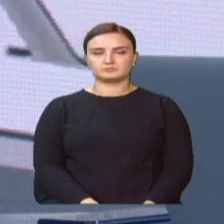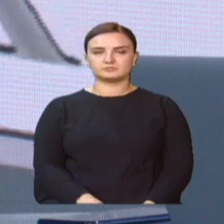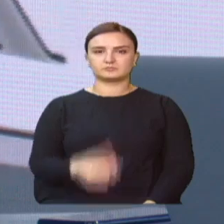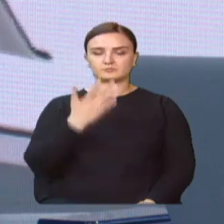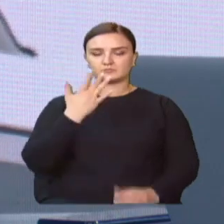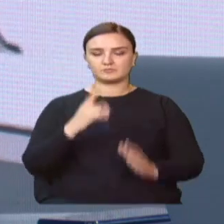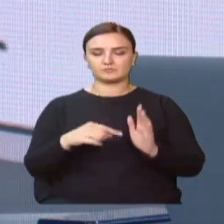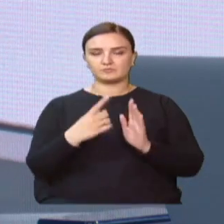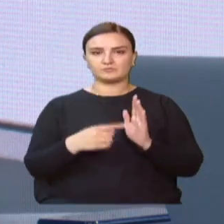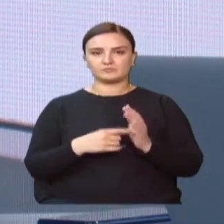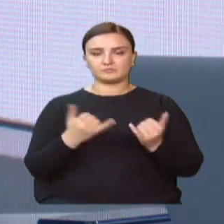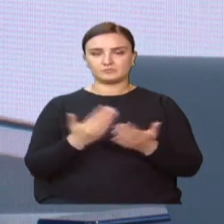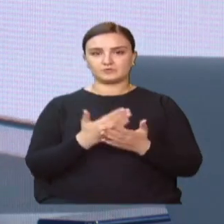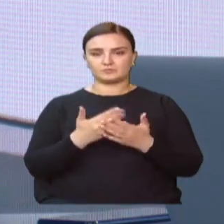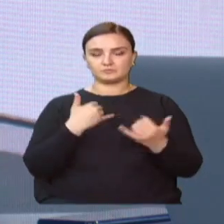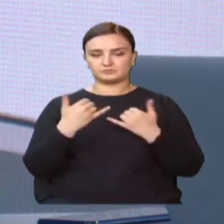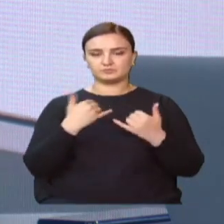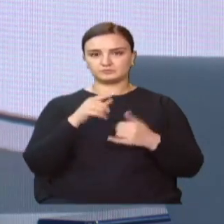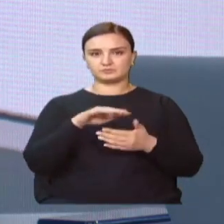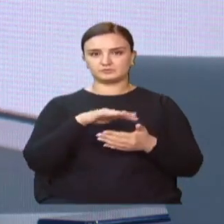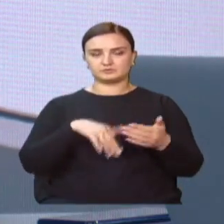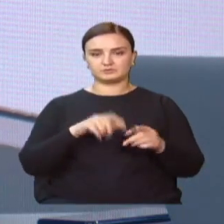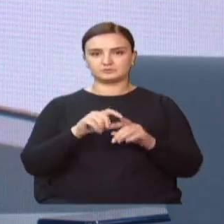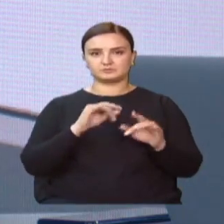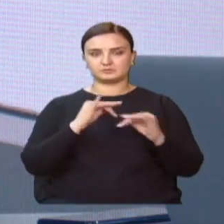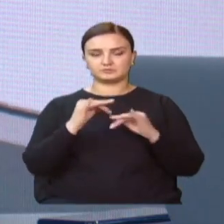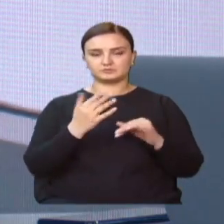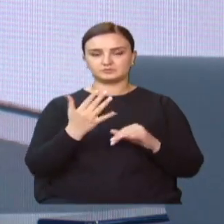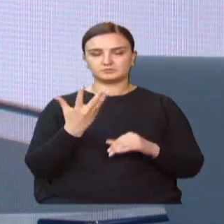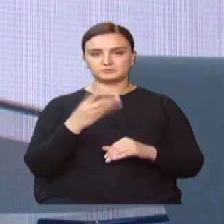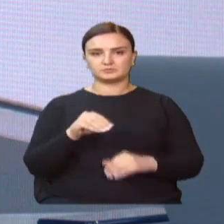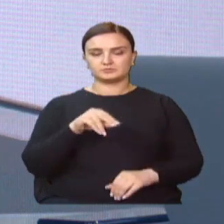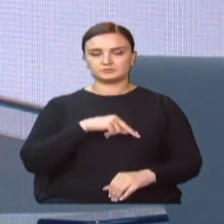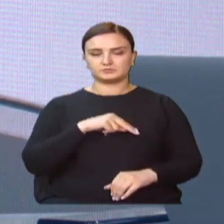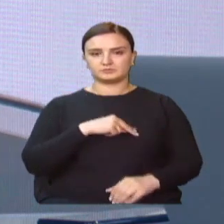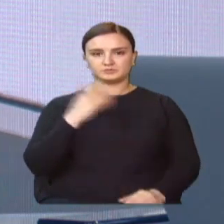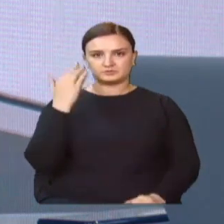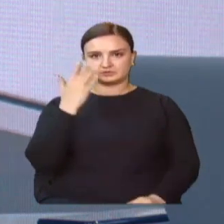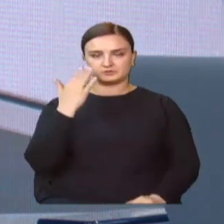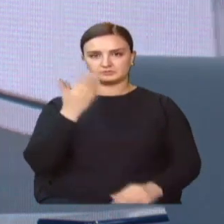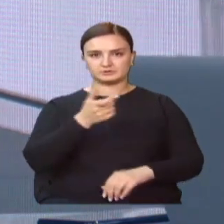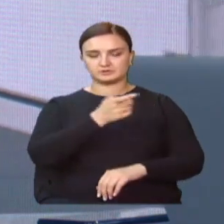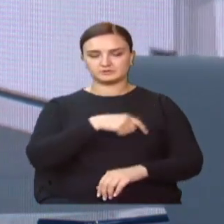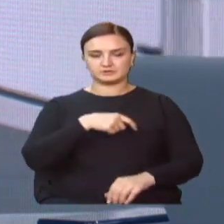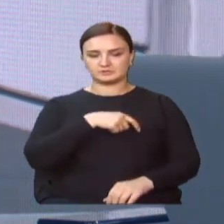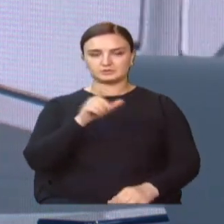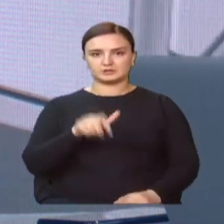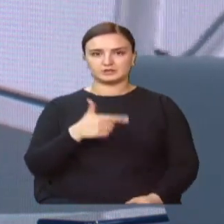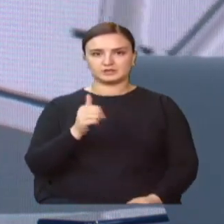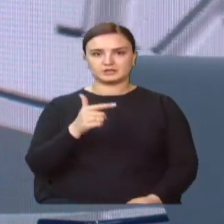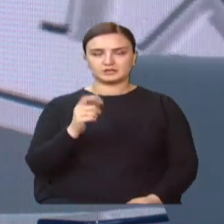Politicul საკითხებზე ახლა მოამბის სტუმრებთან გავაგრძელებ ლაპარაკს. Რამდენიმე წუთში საპარლამენტო უმრავლესობის წევრი დეპუტატი გაგა